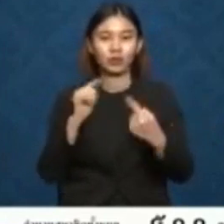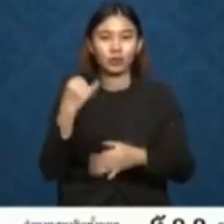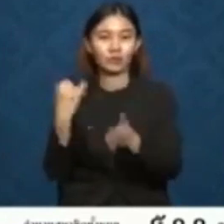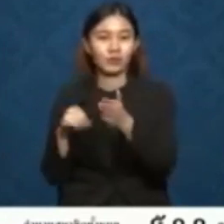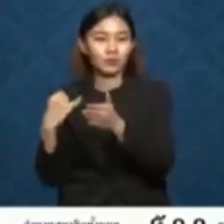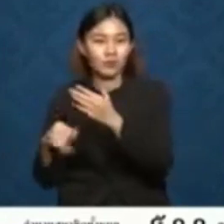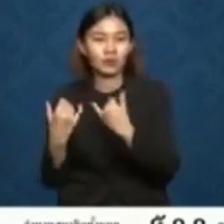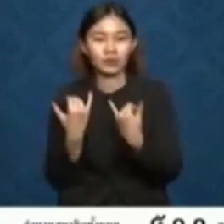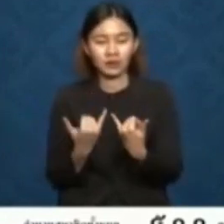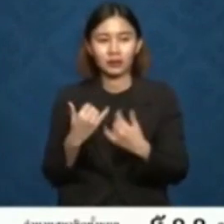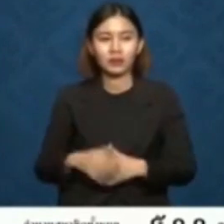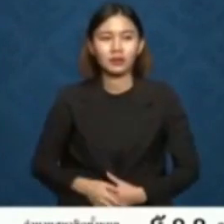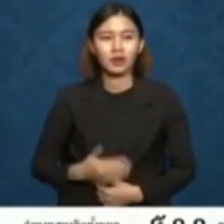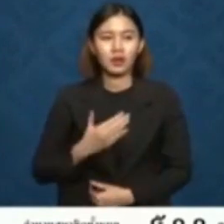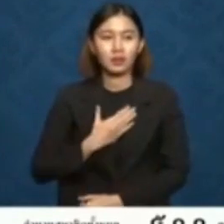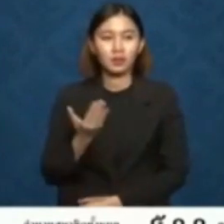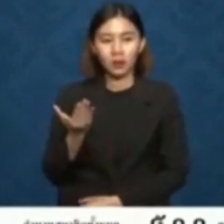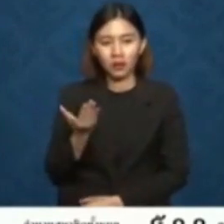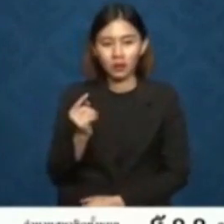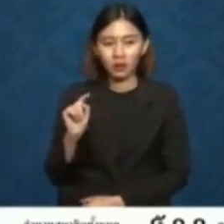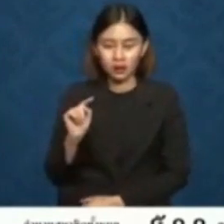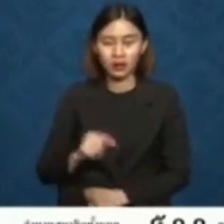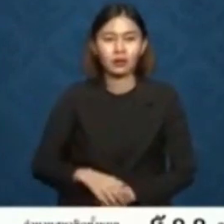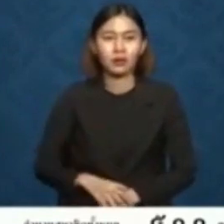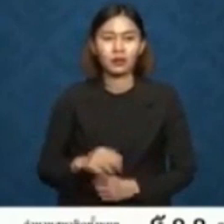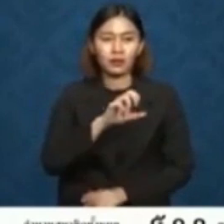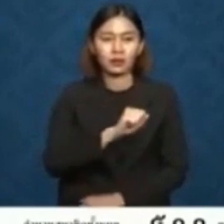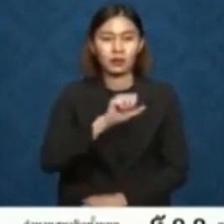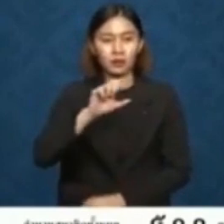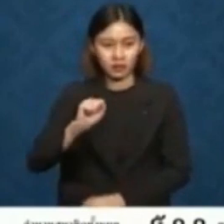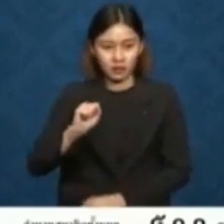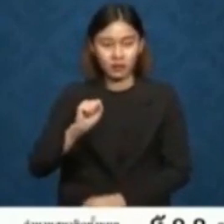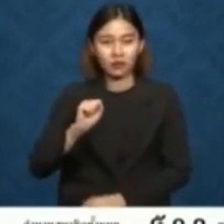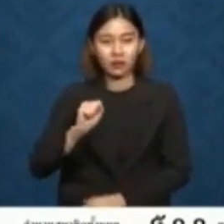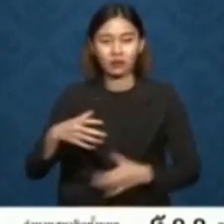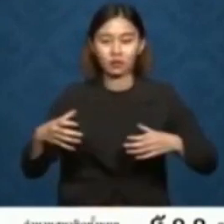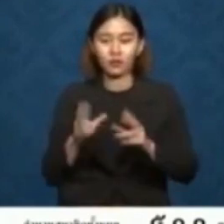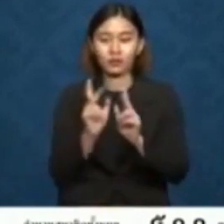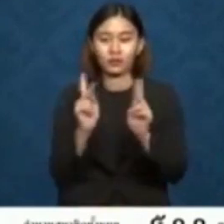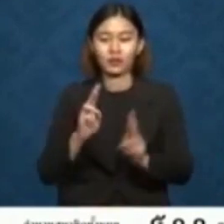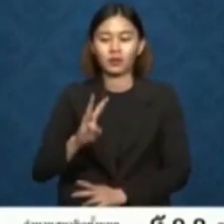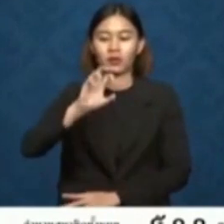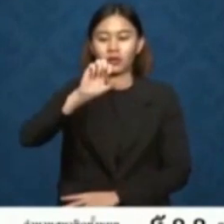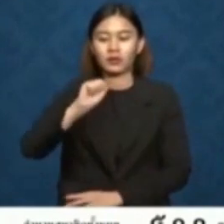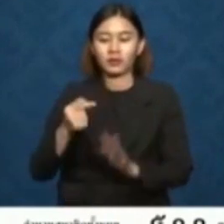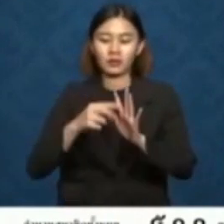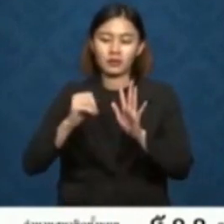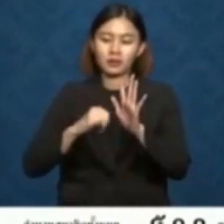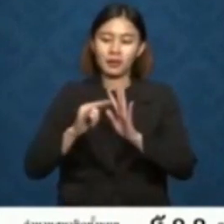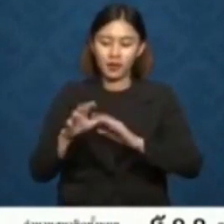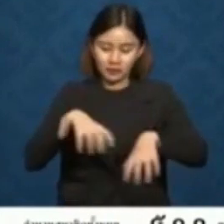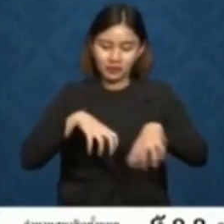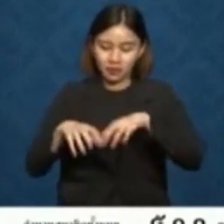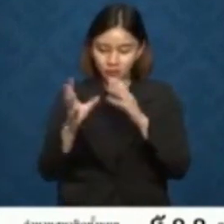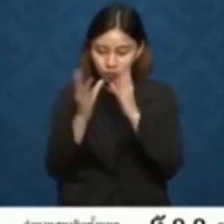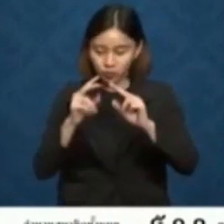นเกี่ยวข้องใดๆกับความผิดพลาดครั้งนี้ผมจึงขอให้สภาผู้แทนราษฎรตั้งคณะกรรมการวิสามั